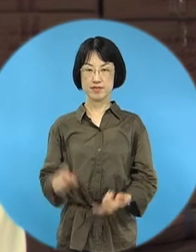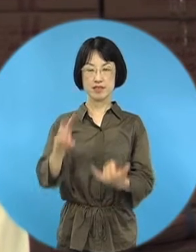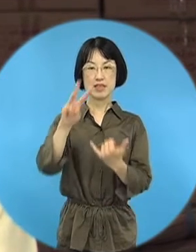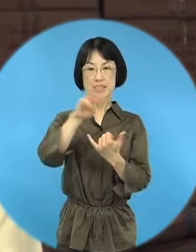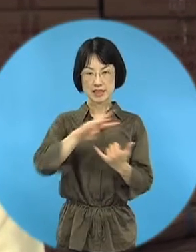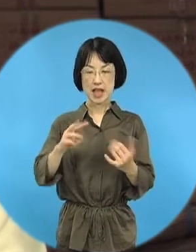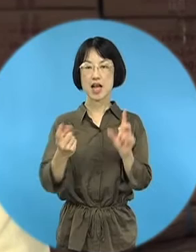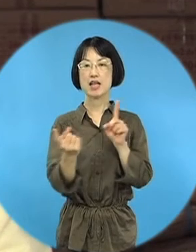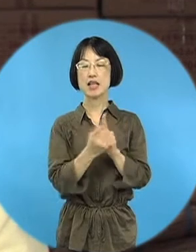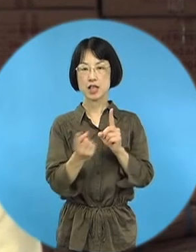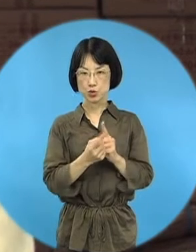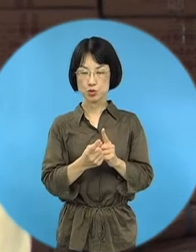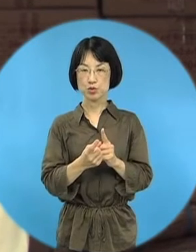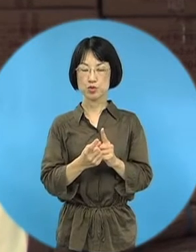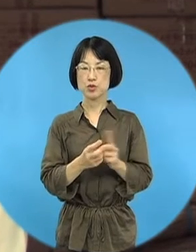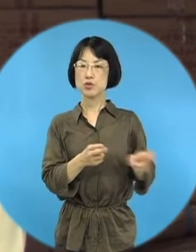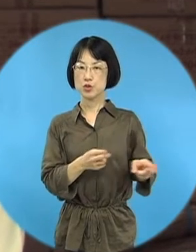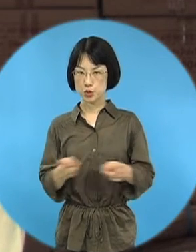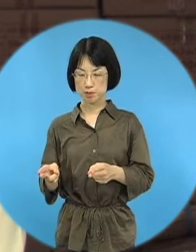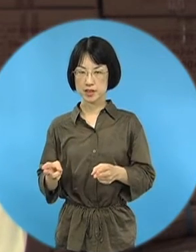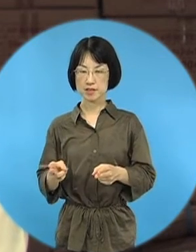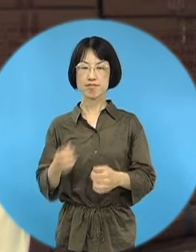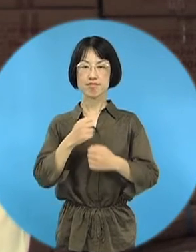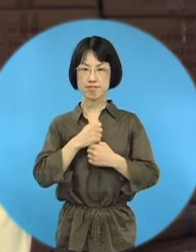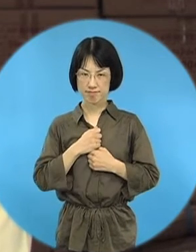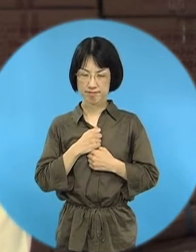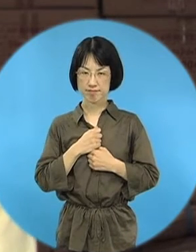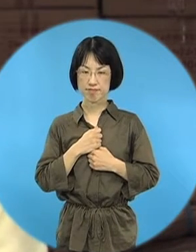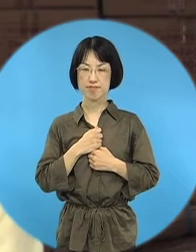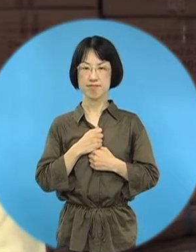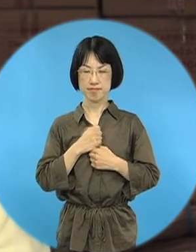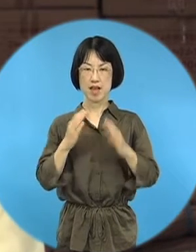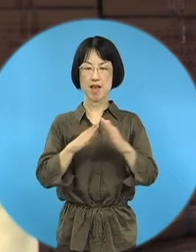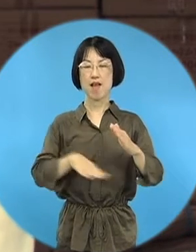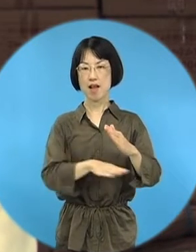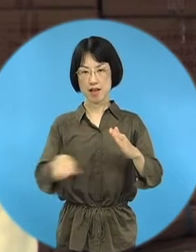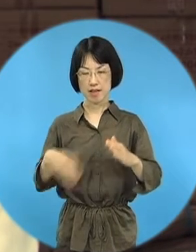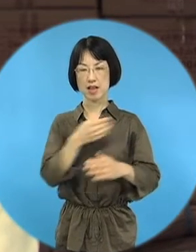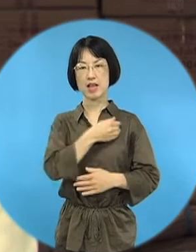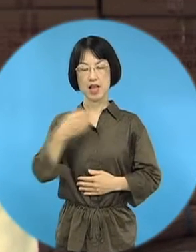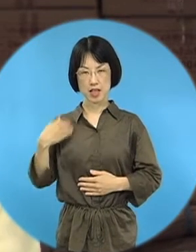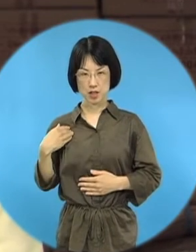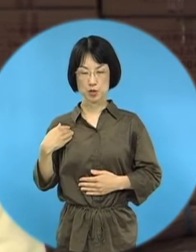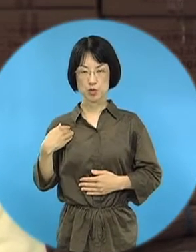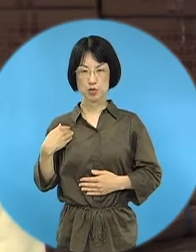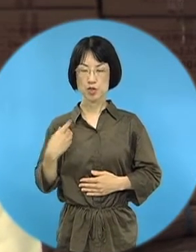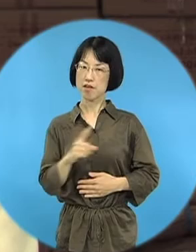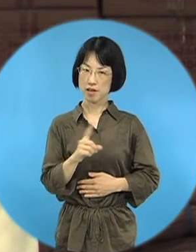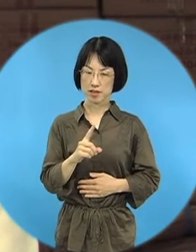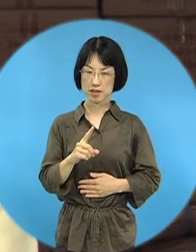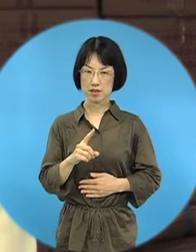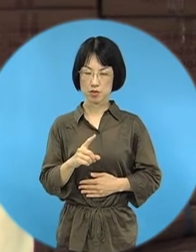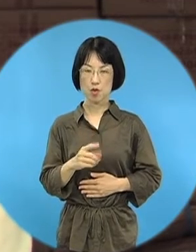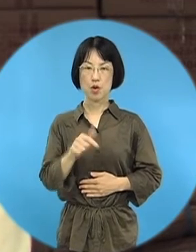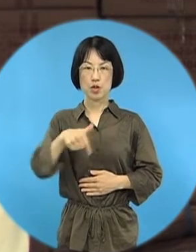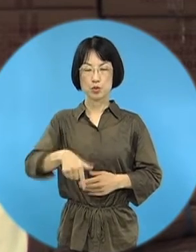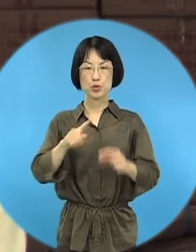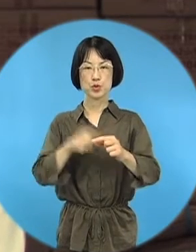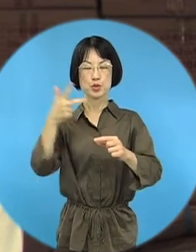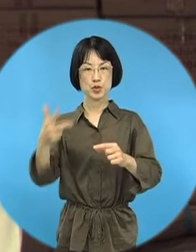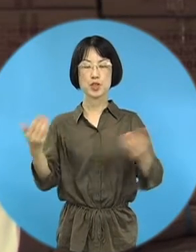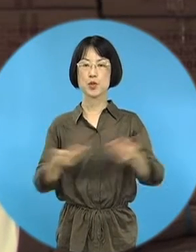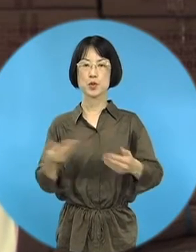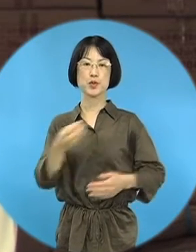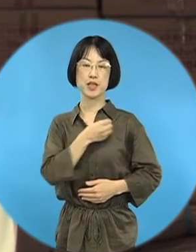さまざまな災害に対する日頃の備えや心構え、各ご家庭でできる対策などを市の職員が紹介